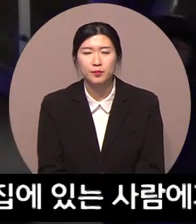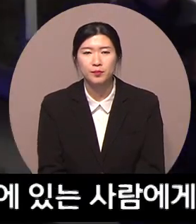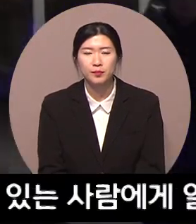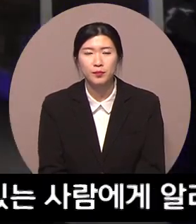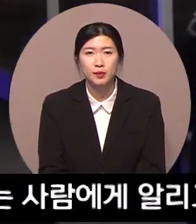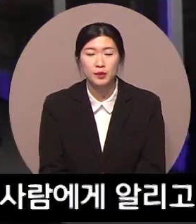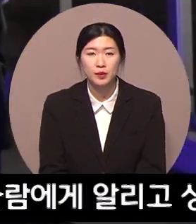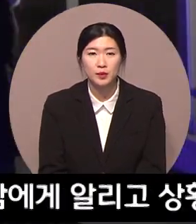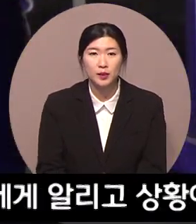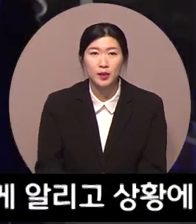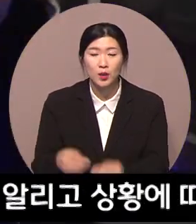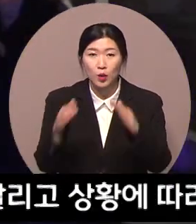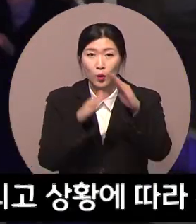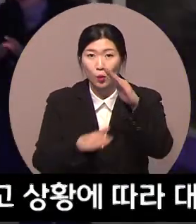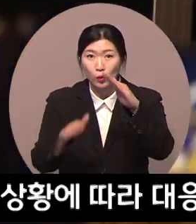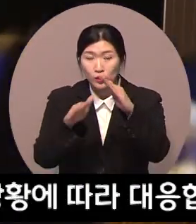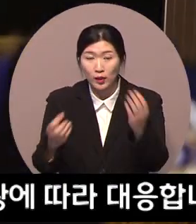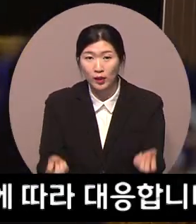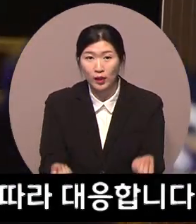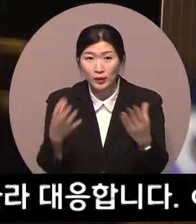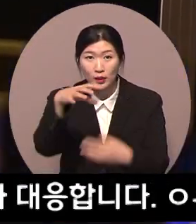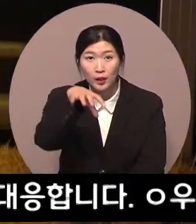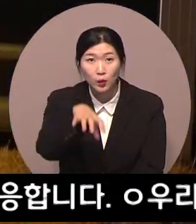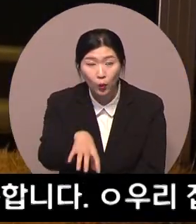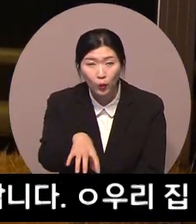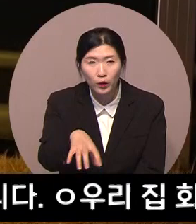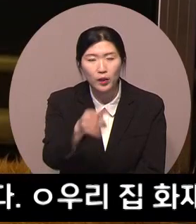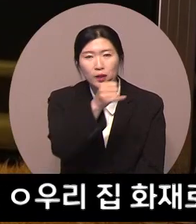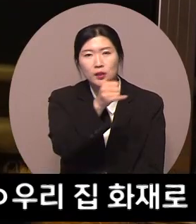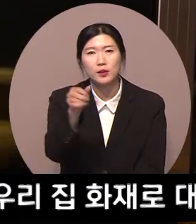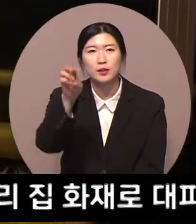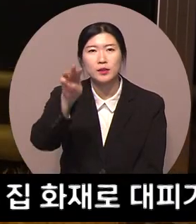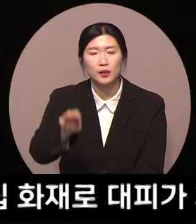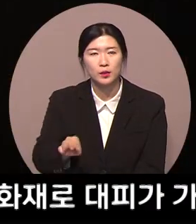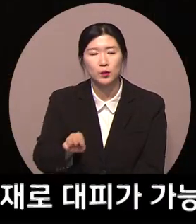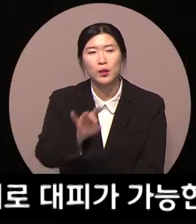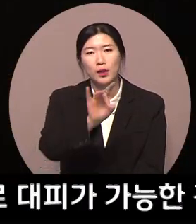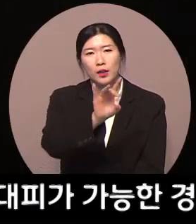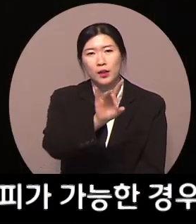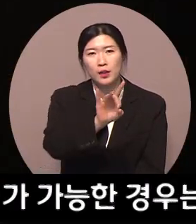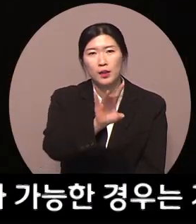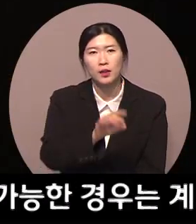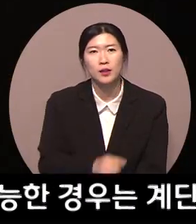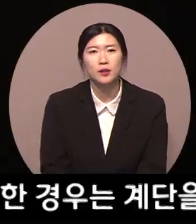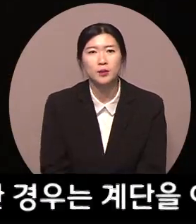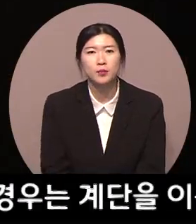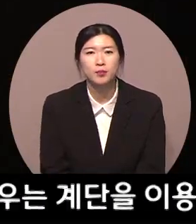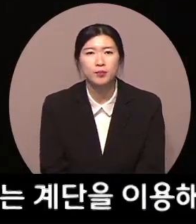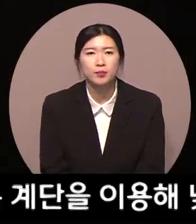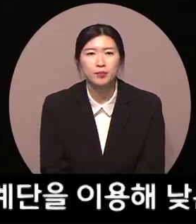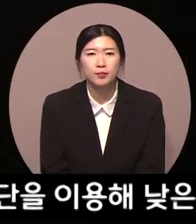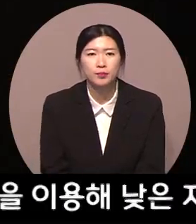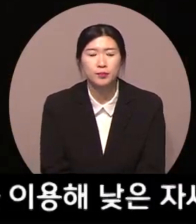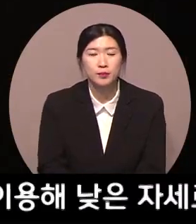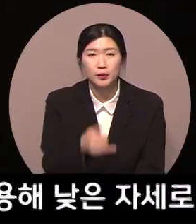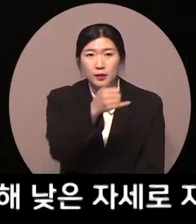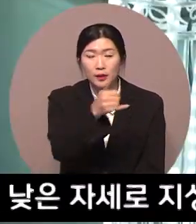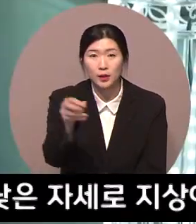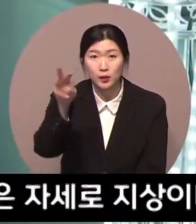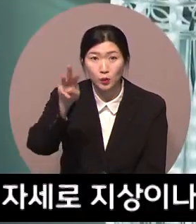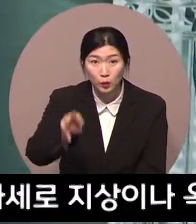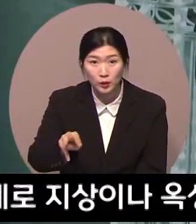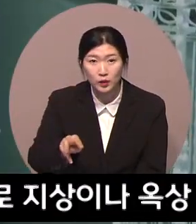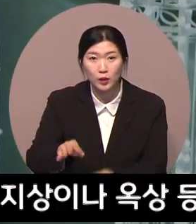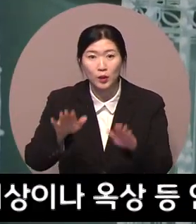지역에서 공식적인 해너미 해마지 행사를 하는 광역 자치 단체는 세종 씨가 유일합니다 세종시는